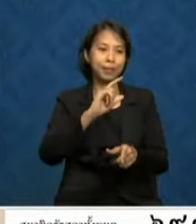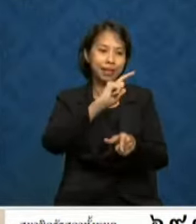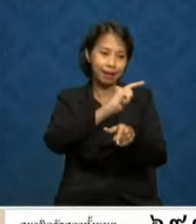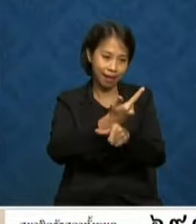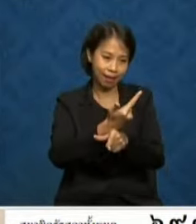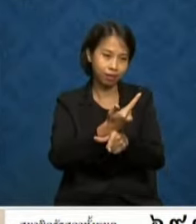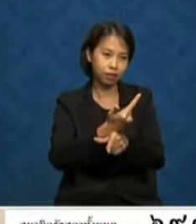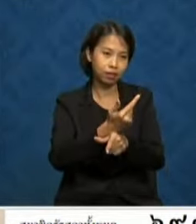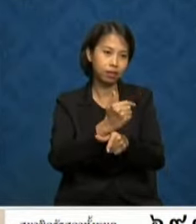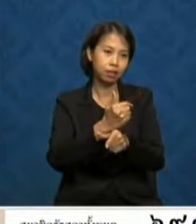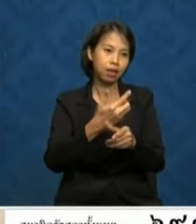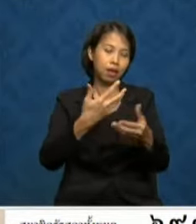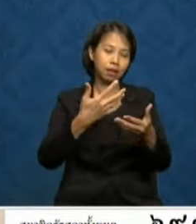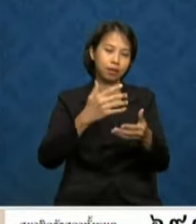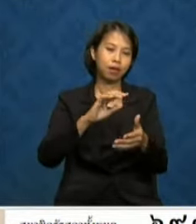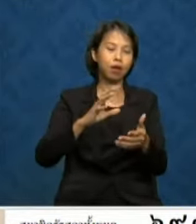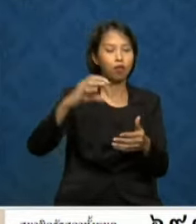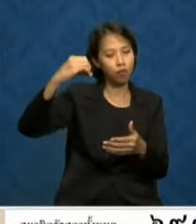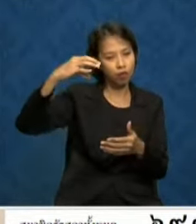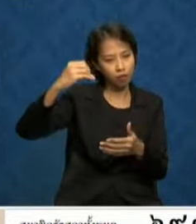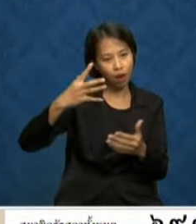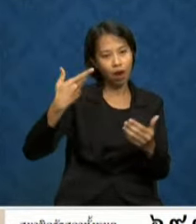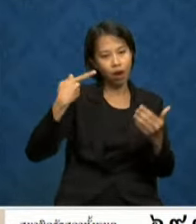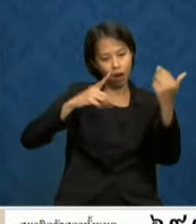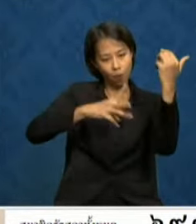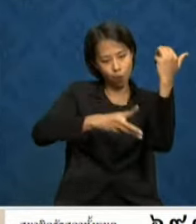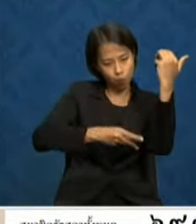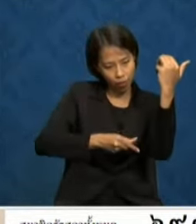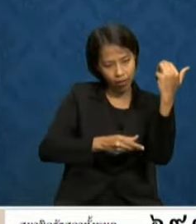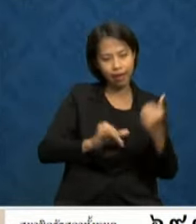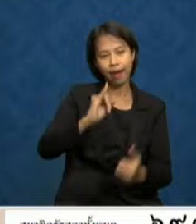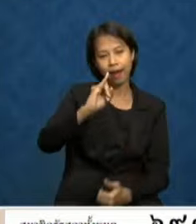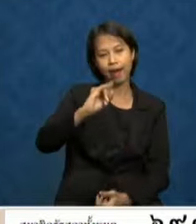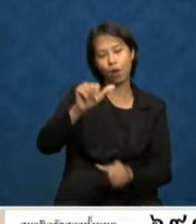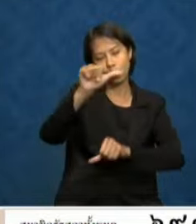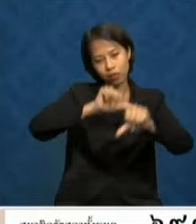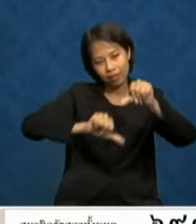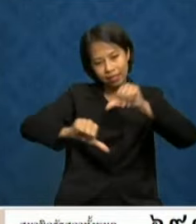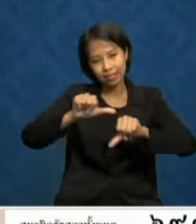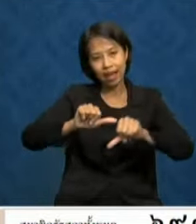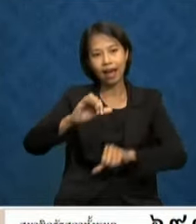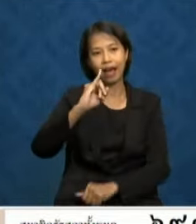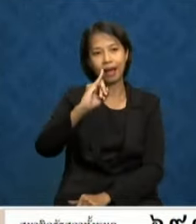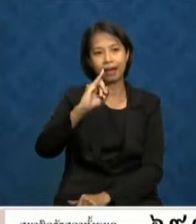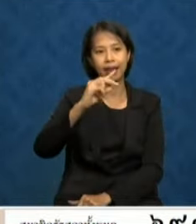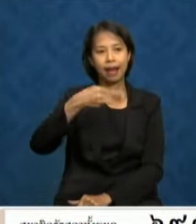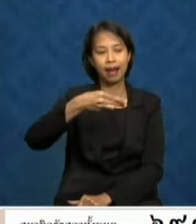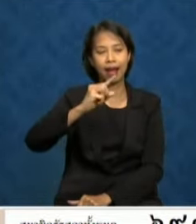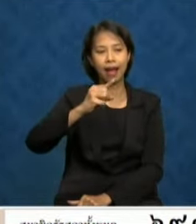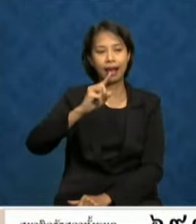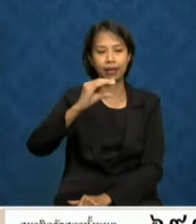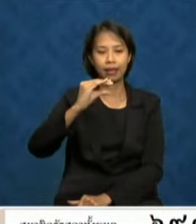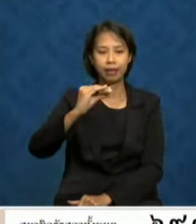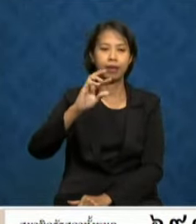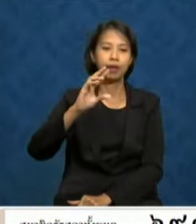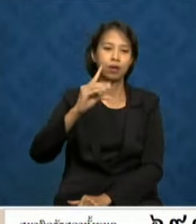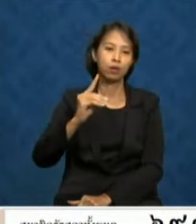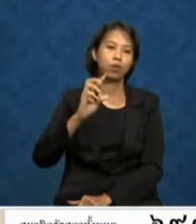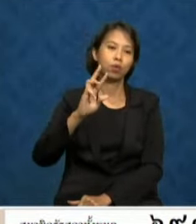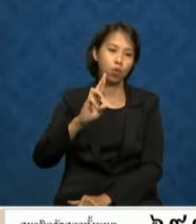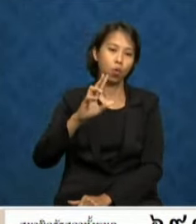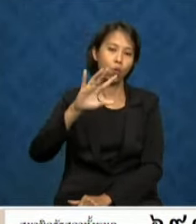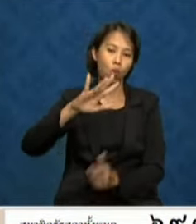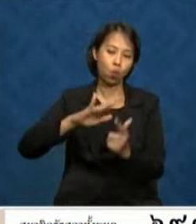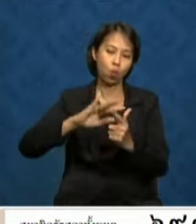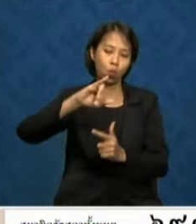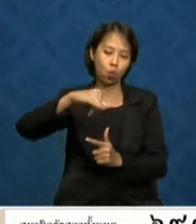ะครับอลูมิเนียมนะครับไฟฟ้าปุ๋ยแล้วก็ไฮโดรเจนนะครับประเทศไทยเราเนี่ยส่งออกสินค้า6กลุ่มเนี่ยไปสห